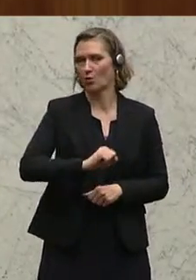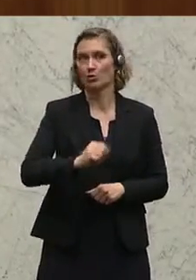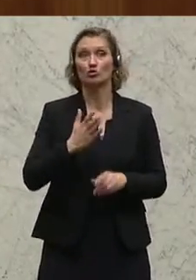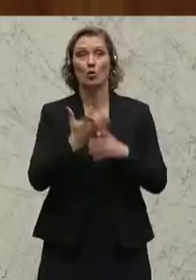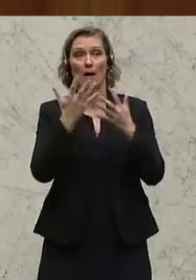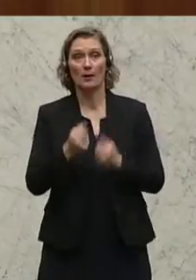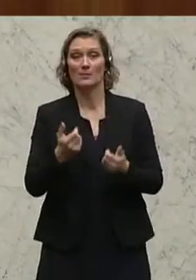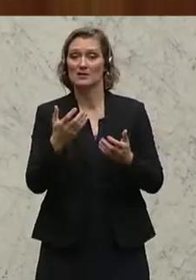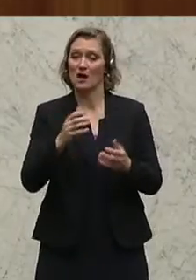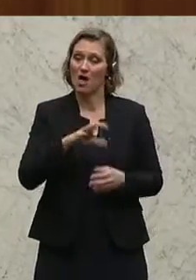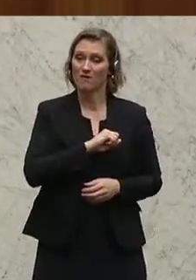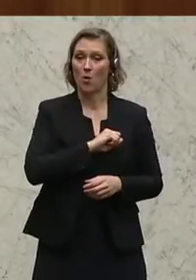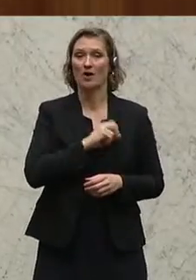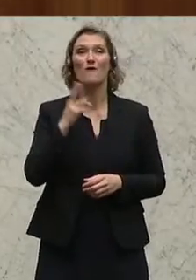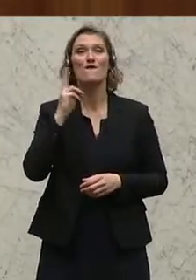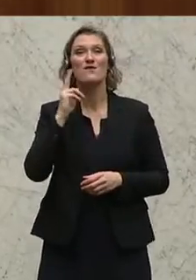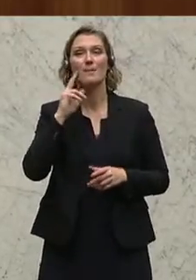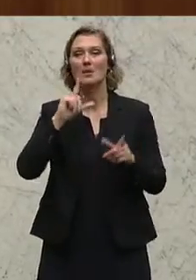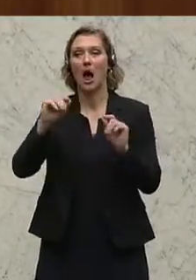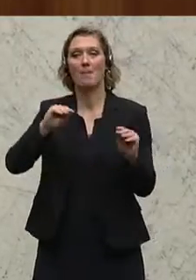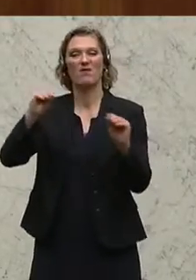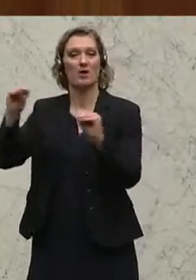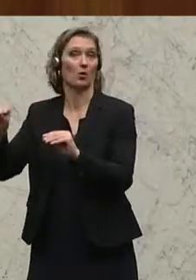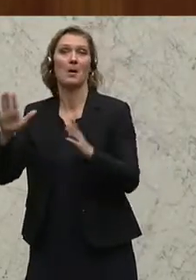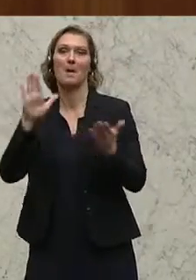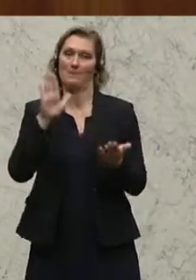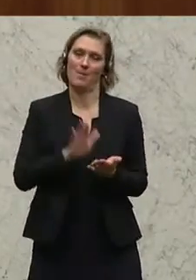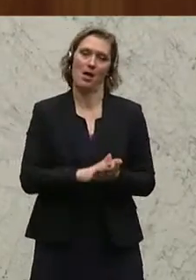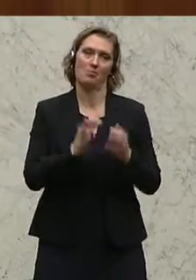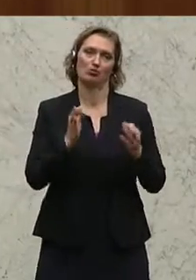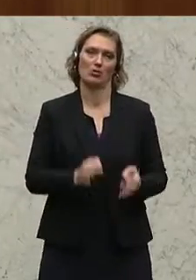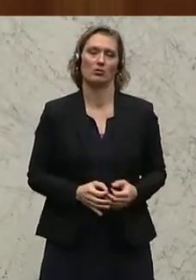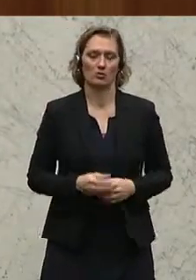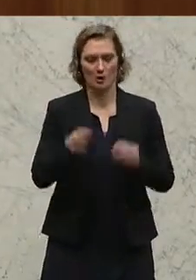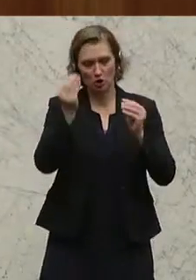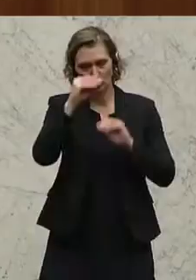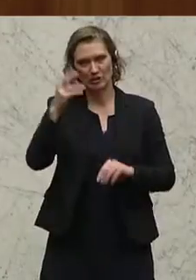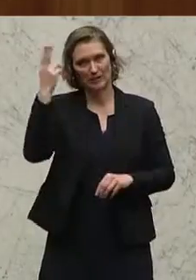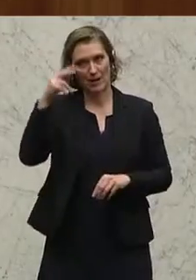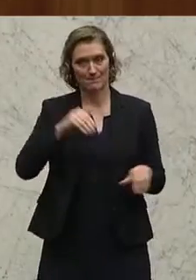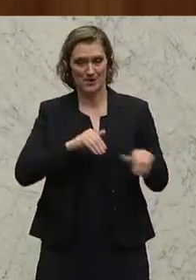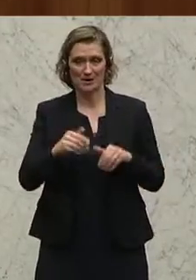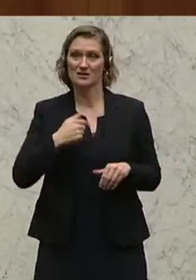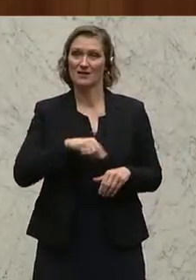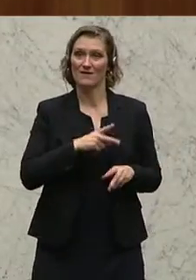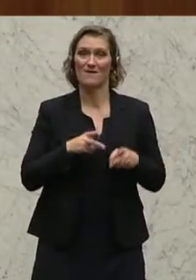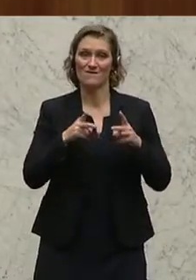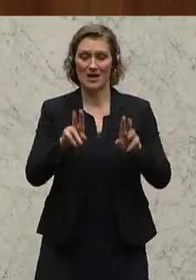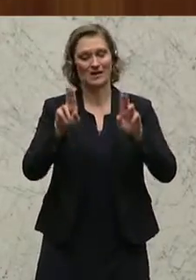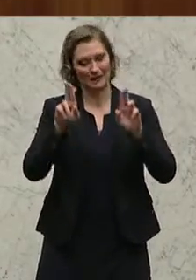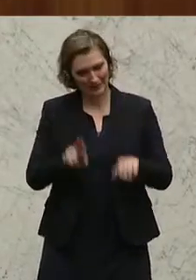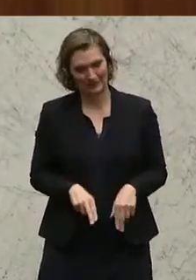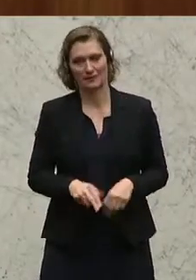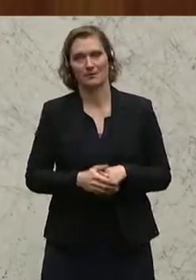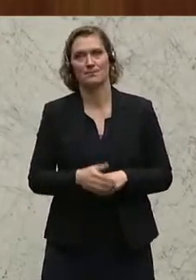einfahren, dass Firmenabwanderung in der Zwischenzeit verhindert werden konnte. Geschätzter Herr Minister, wir sind auf dem richtigen Weg, bleiben wir